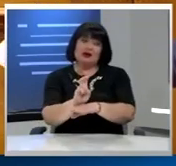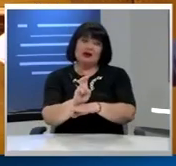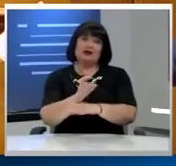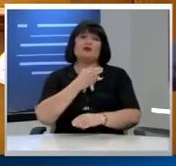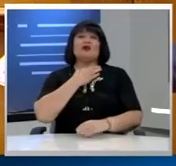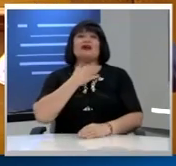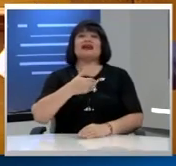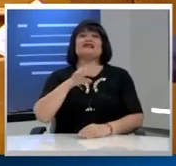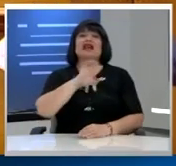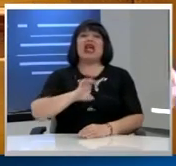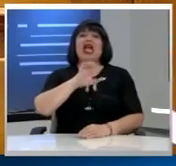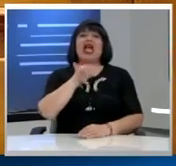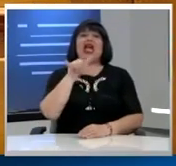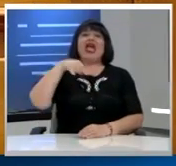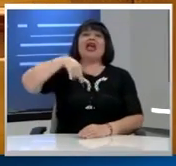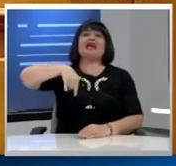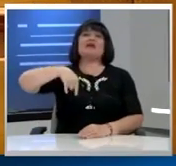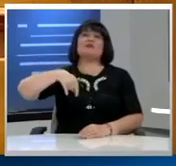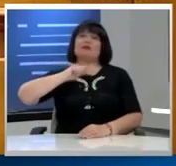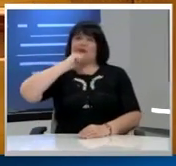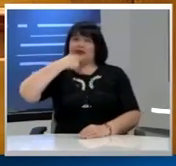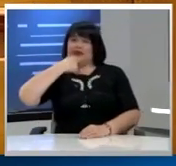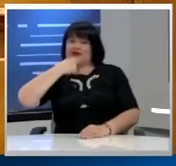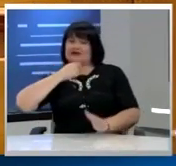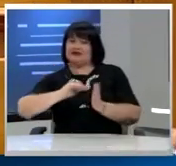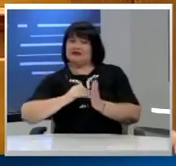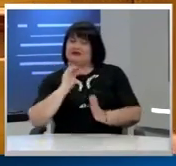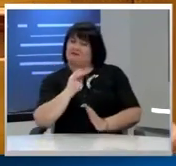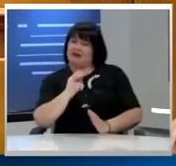σας χρειαστεί για την ΑΕΠ. Θα σας ρωτήσω μετά γι' αυτό.